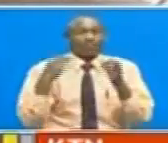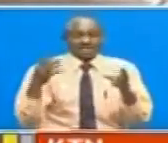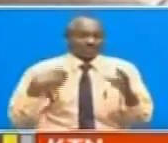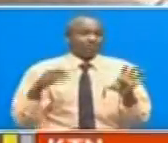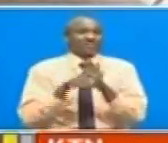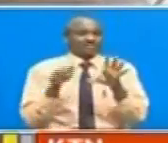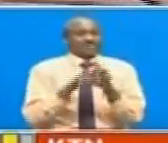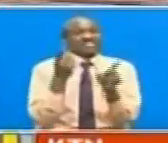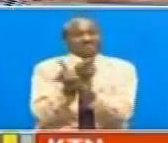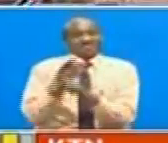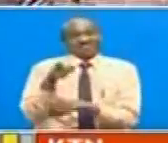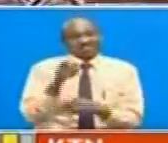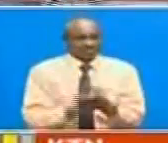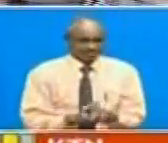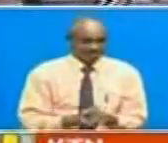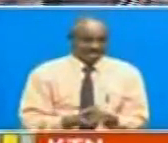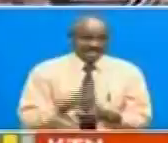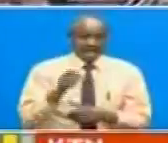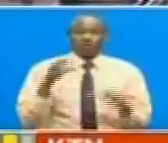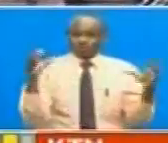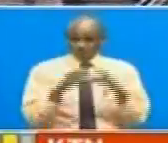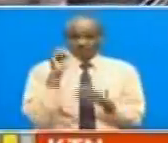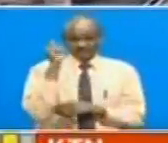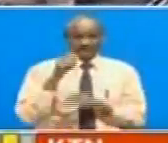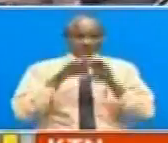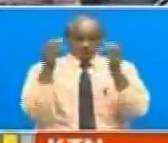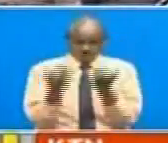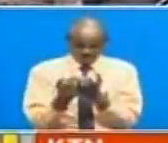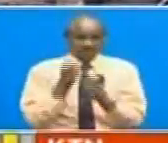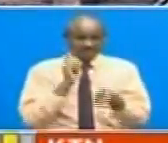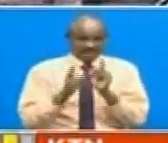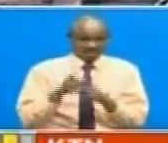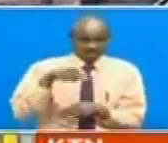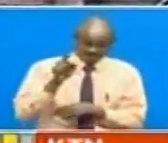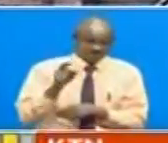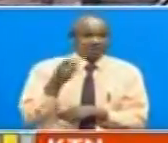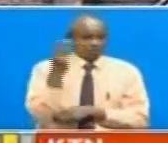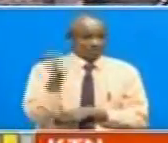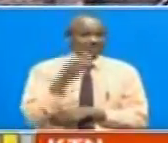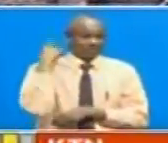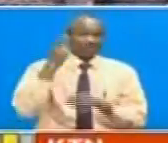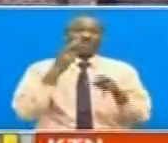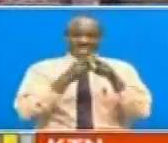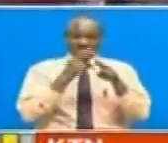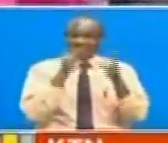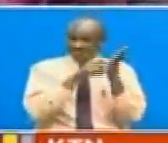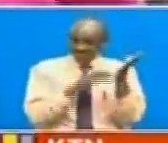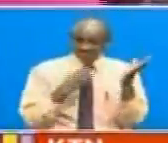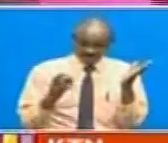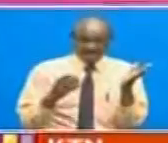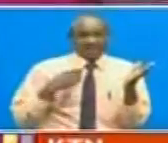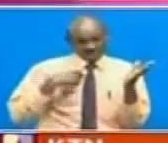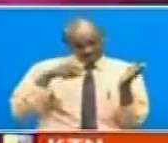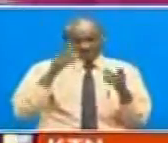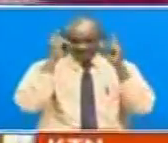interest in the field event. Licha kikosi cha Kenya cha timu ya dunia ya mbio za marathon kutajwa miezi miwili iliyopita, kitengo cha uchaguzi bado